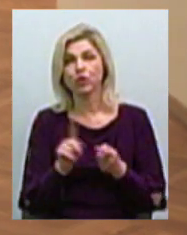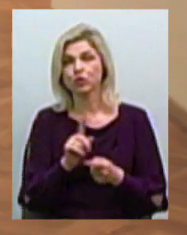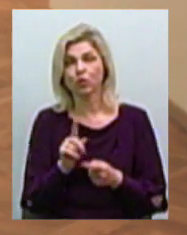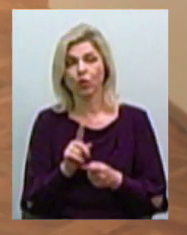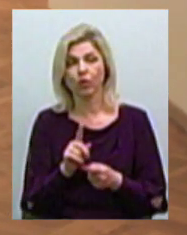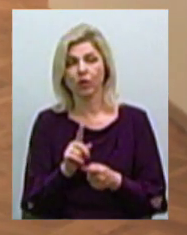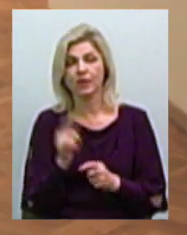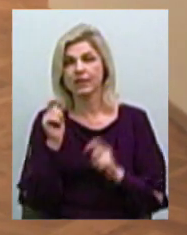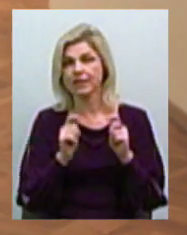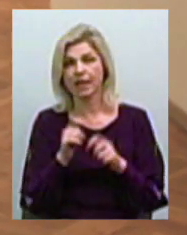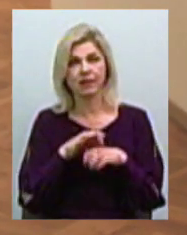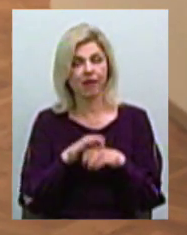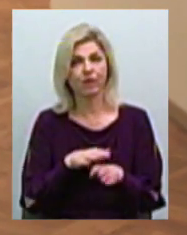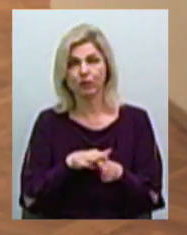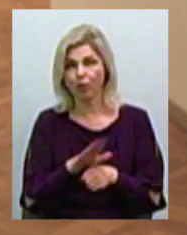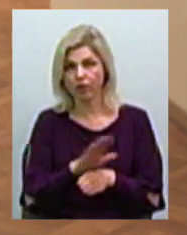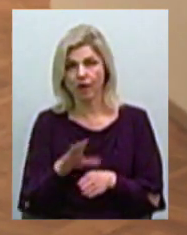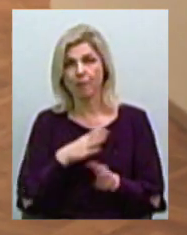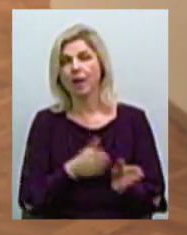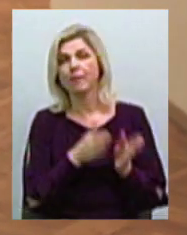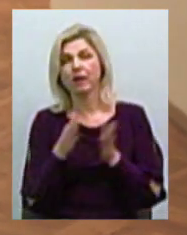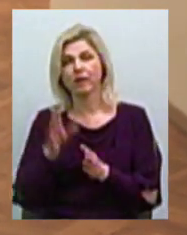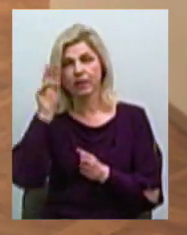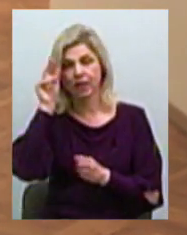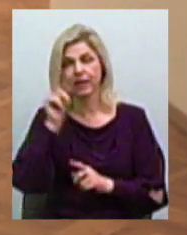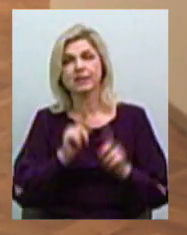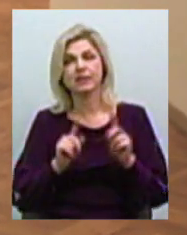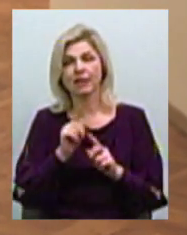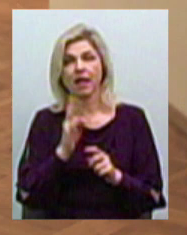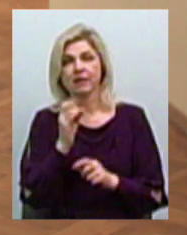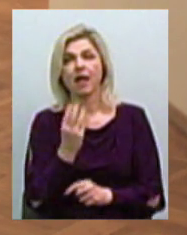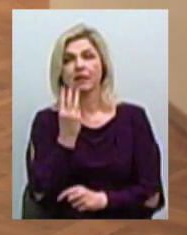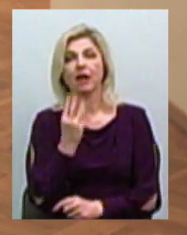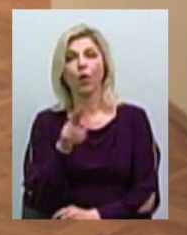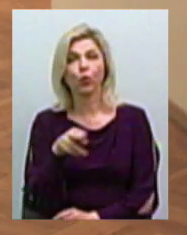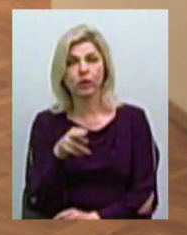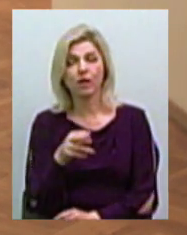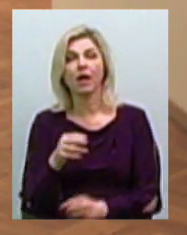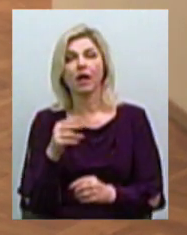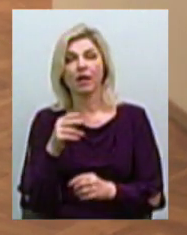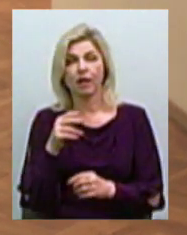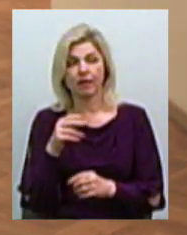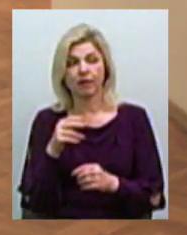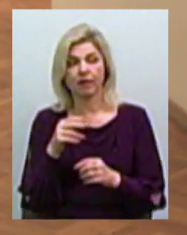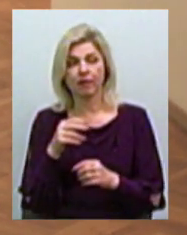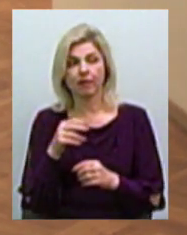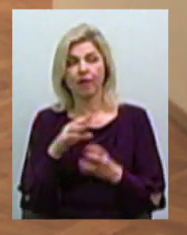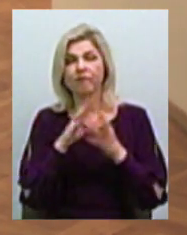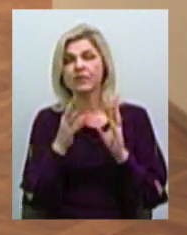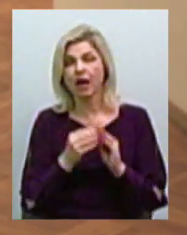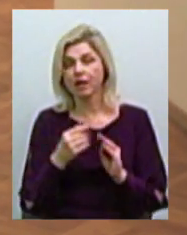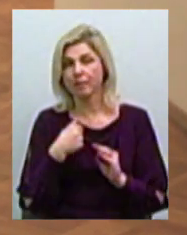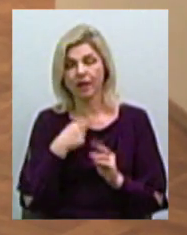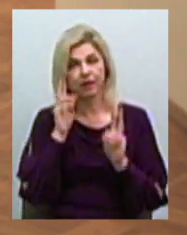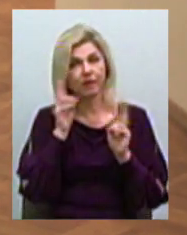не відбулася, була перенесена дата пленарного засідання на 3 грудня 2010 року. Тому мені взагалі невідомо, в